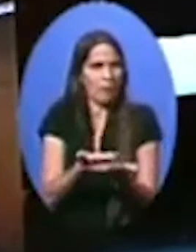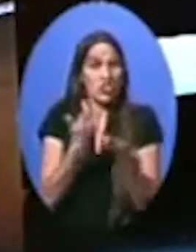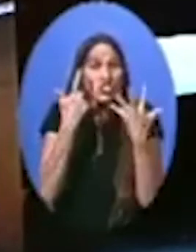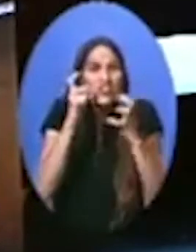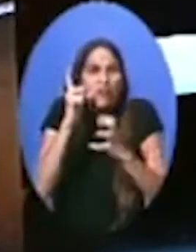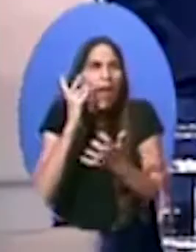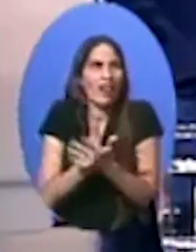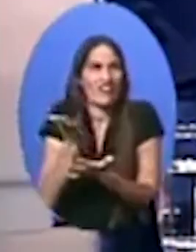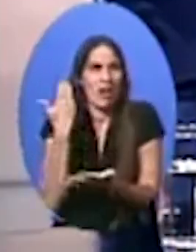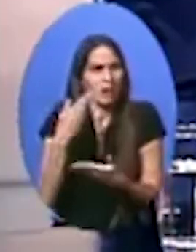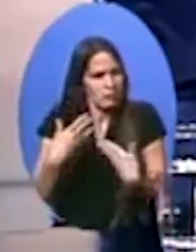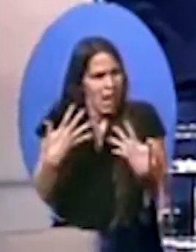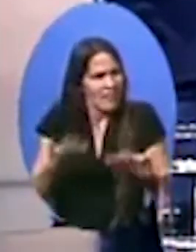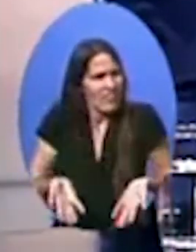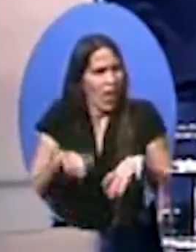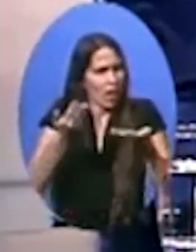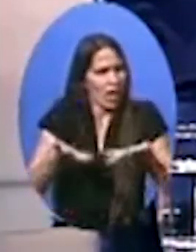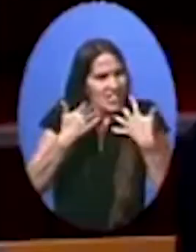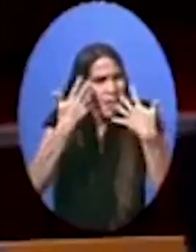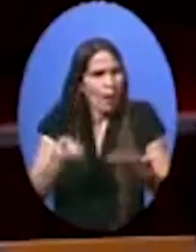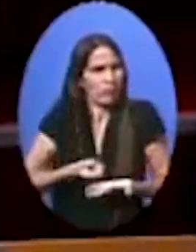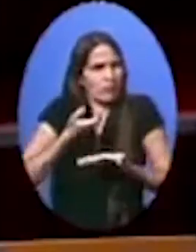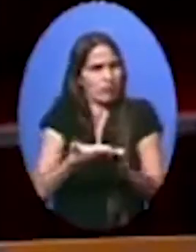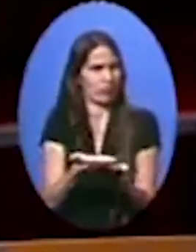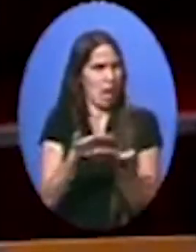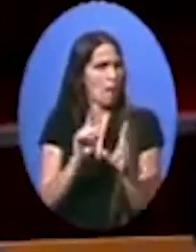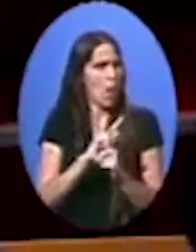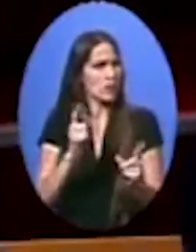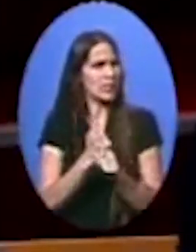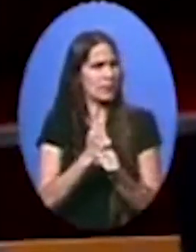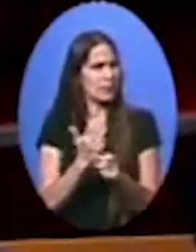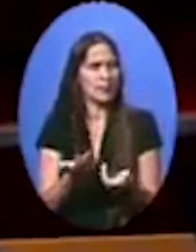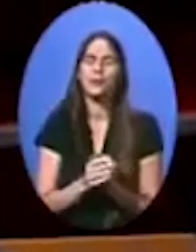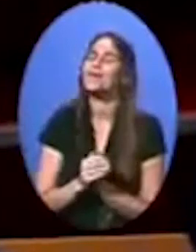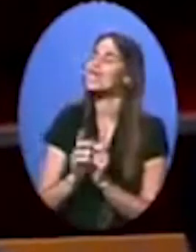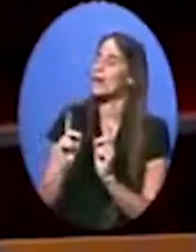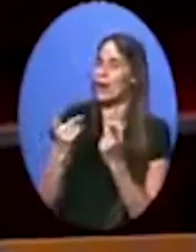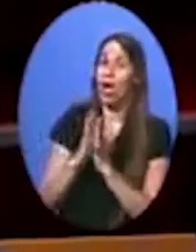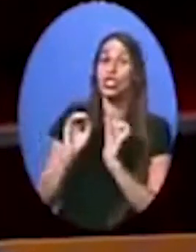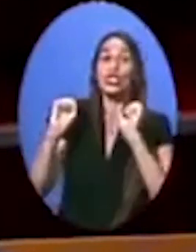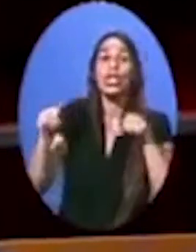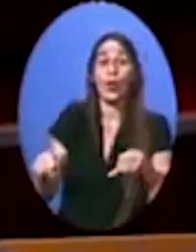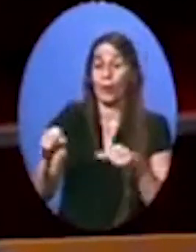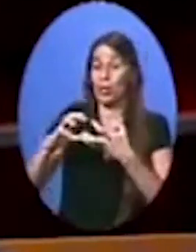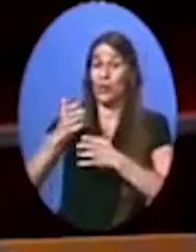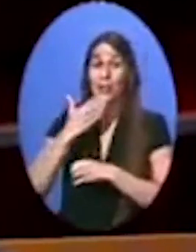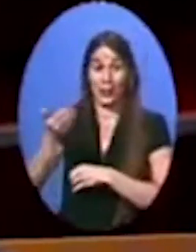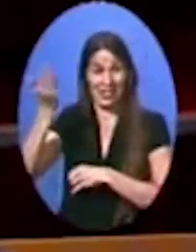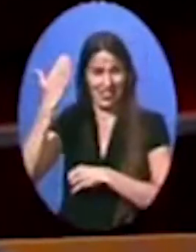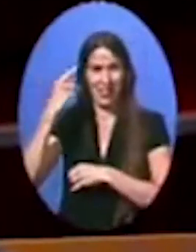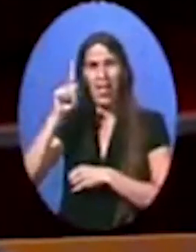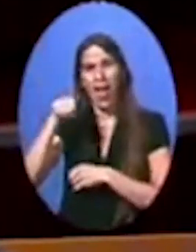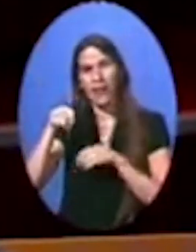עברו, בוא נעברר את הדברים. מה שקרה הוא שהשלטון ביישוב היהודי, לפחות